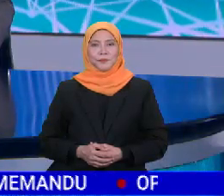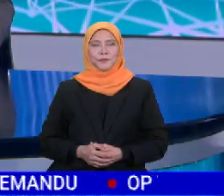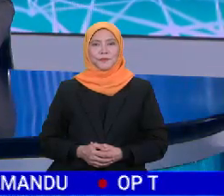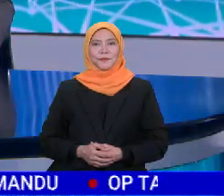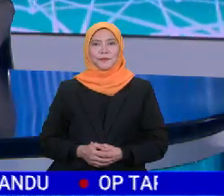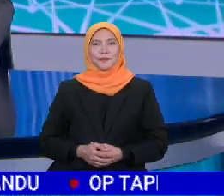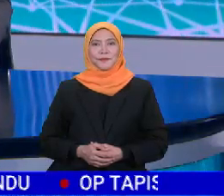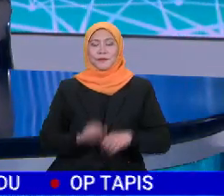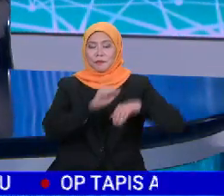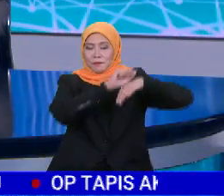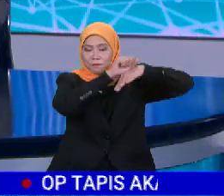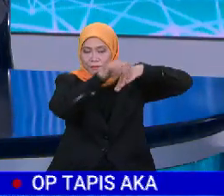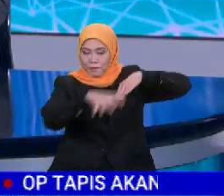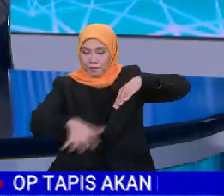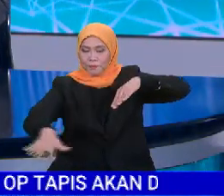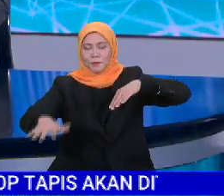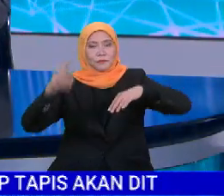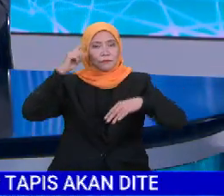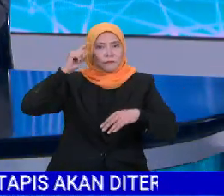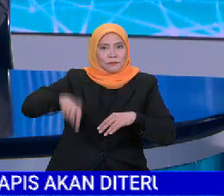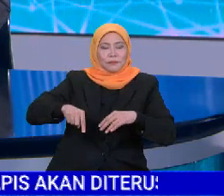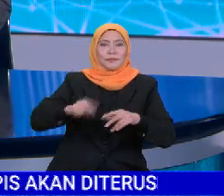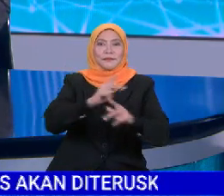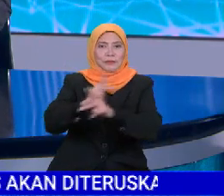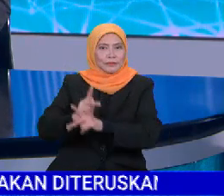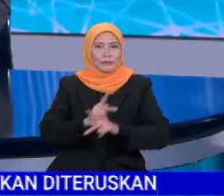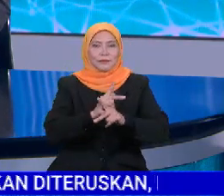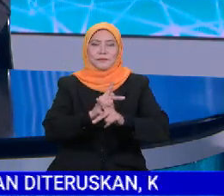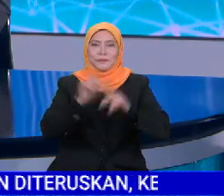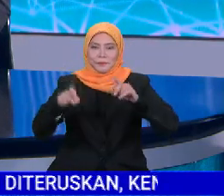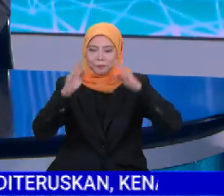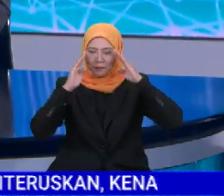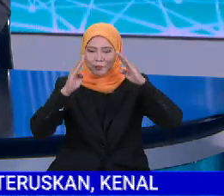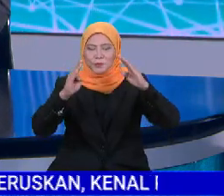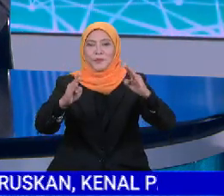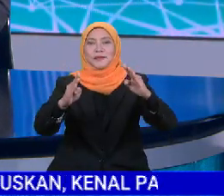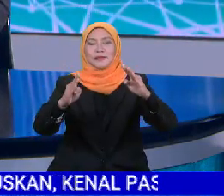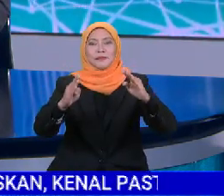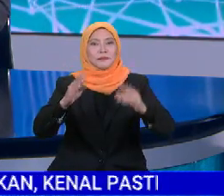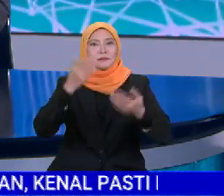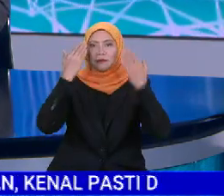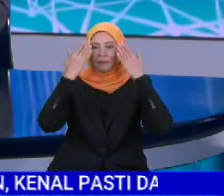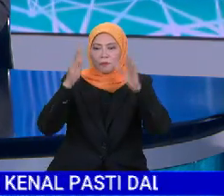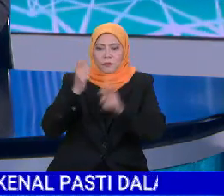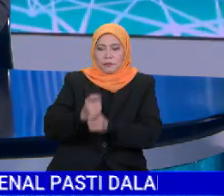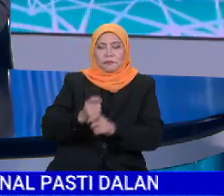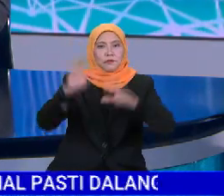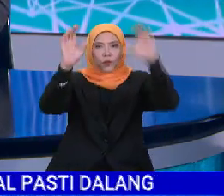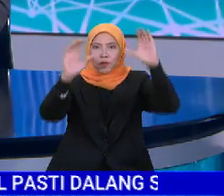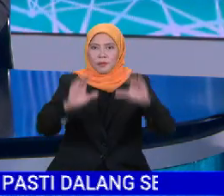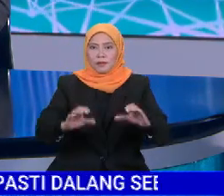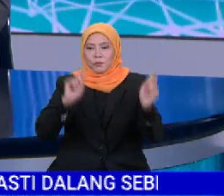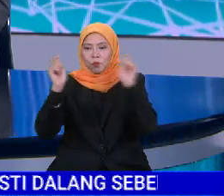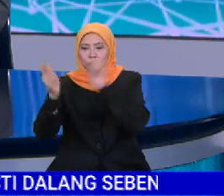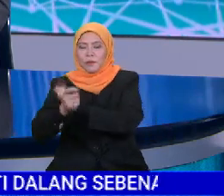Fenomena kepala air bencana di luar jangka yang perlu diberi perhatian masyarakat, terutama ketidaktentuan cuaca dan perubahan monsun